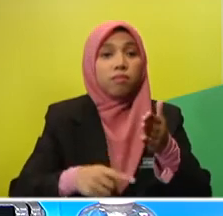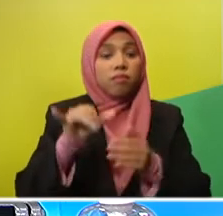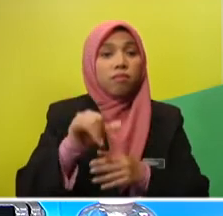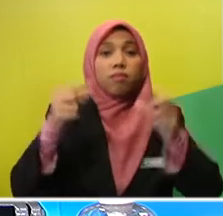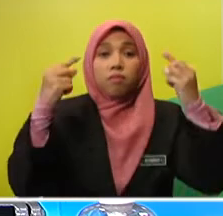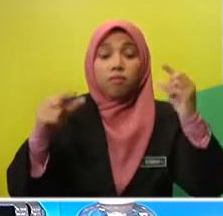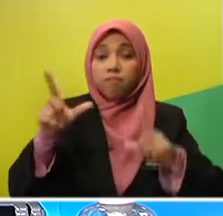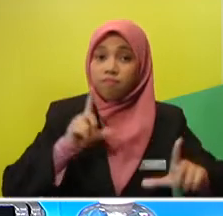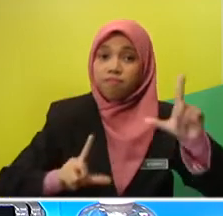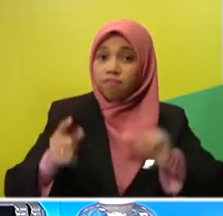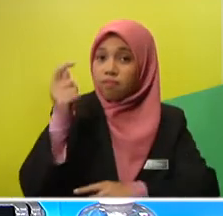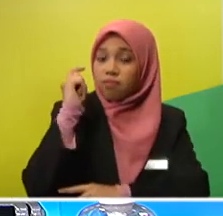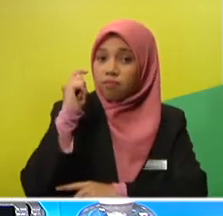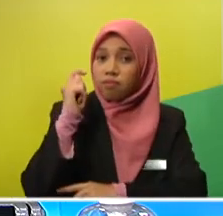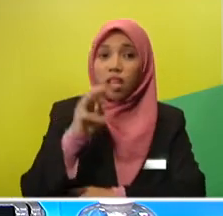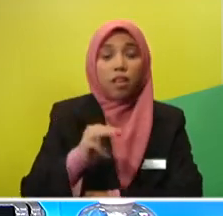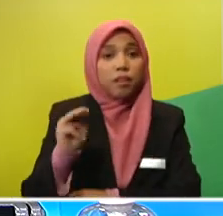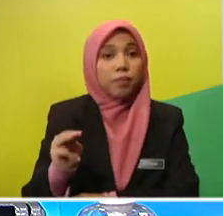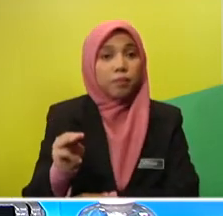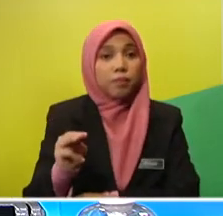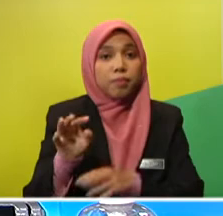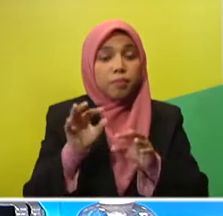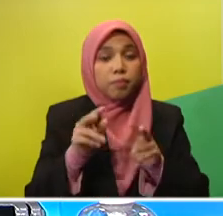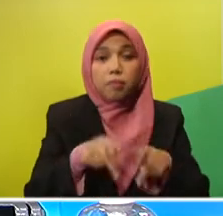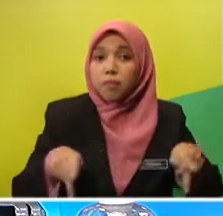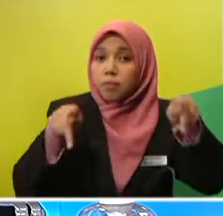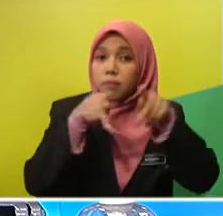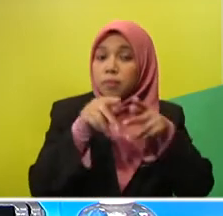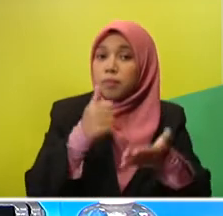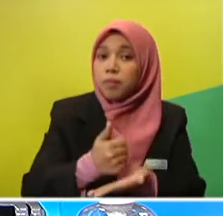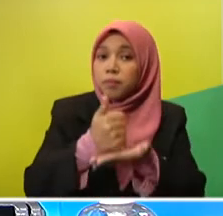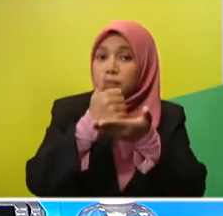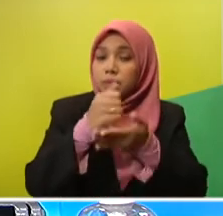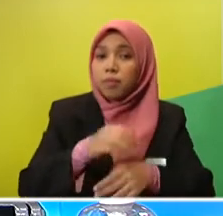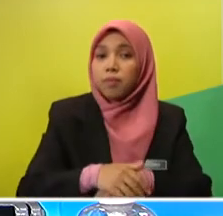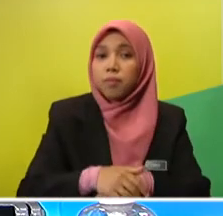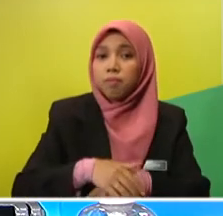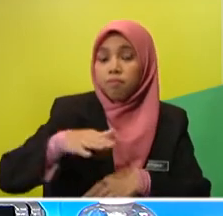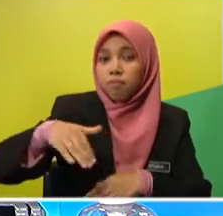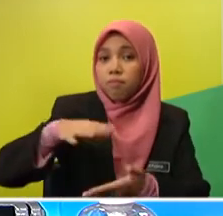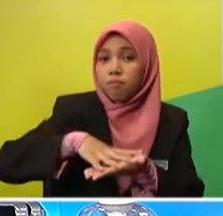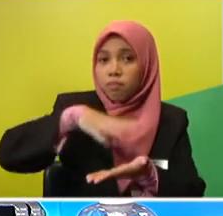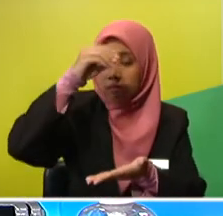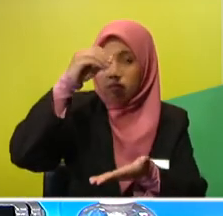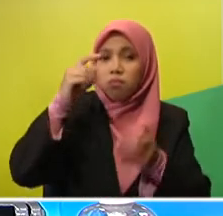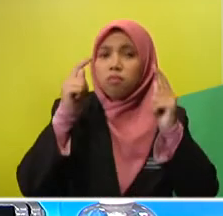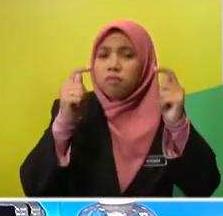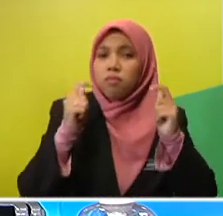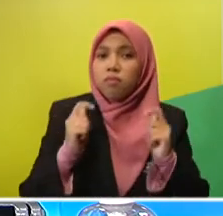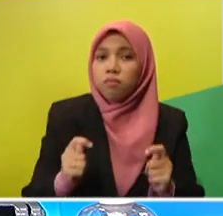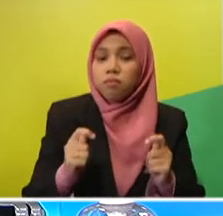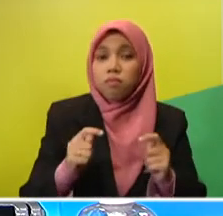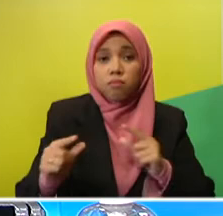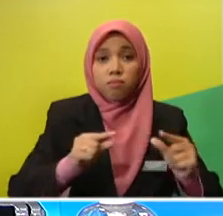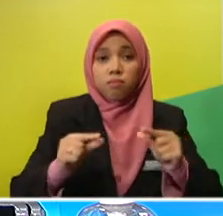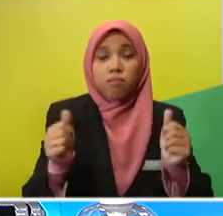memerlukan bantuan sepatutnya kan. Dia tidak dia masih belum belajar teknik bergerak dengan selamat. Jadi